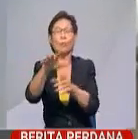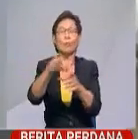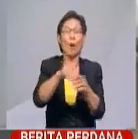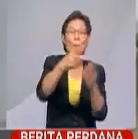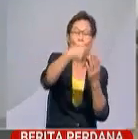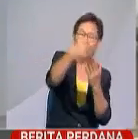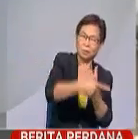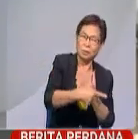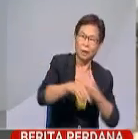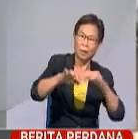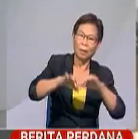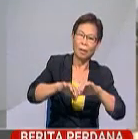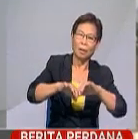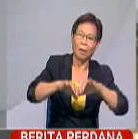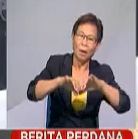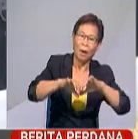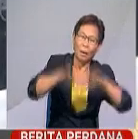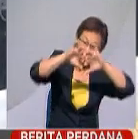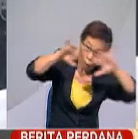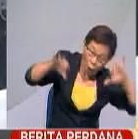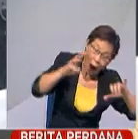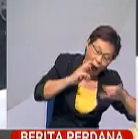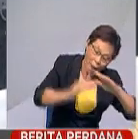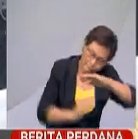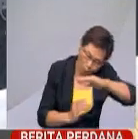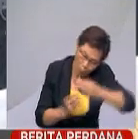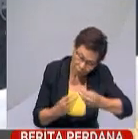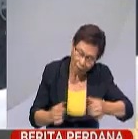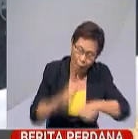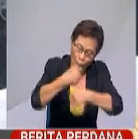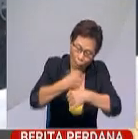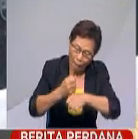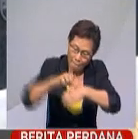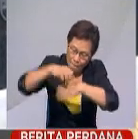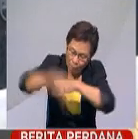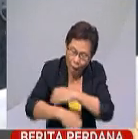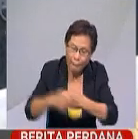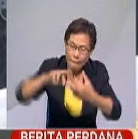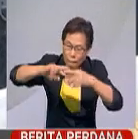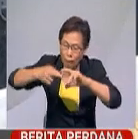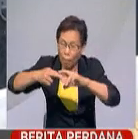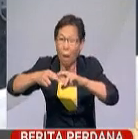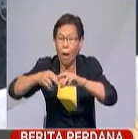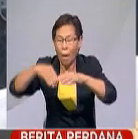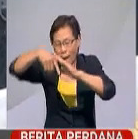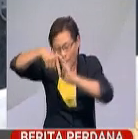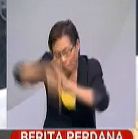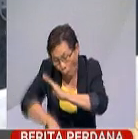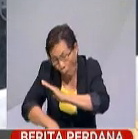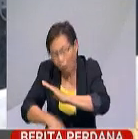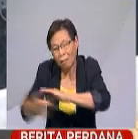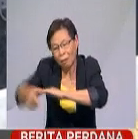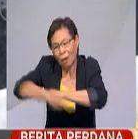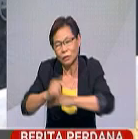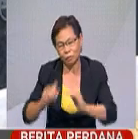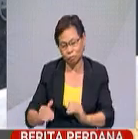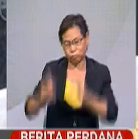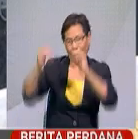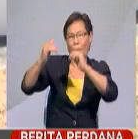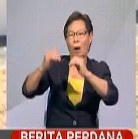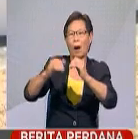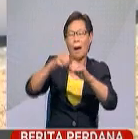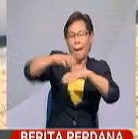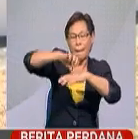termasuk projek penerokaan air bawah tanah dan pembinaan empangan, pembaikan paip dasar laut sedia ada dan naik taraf empangan Padang